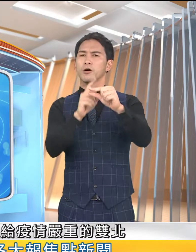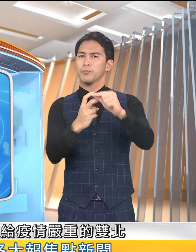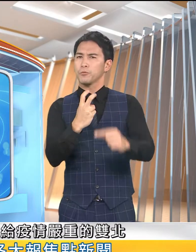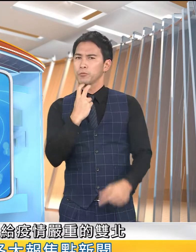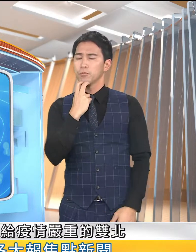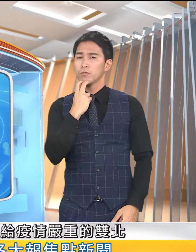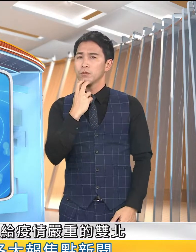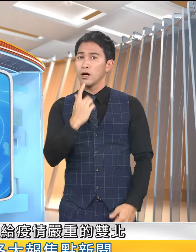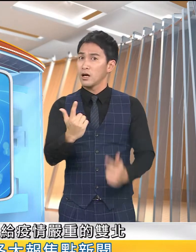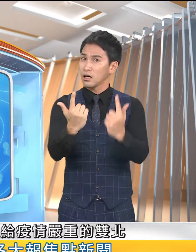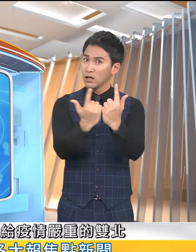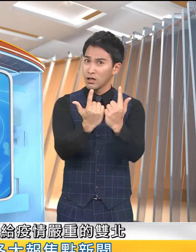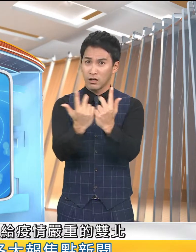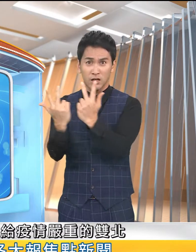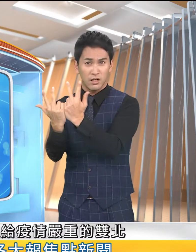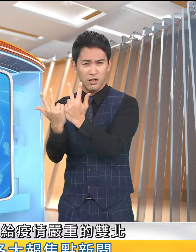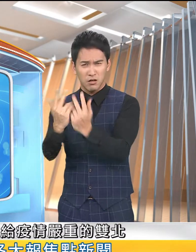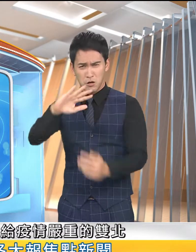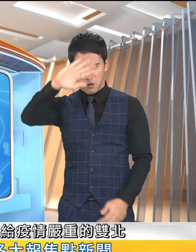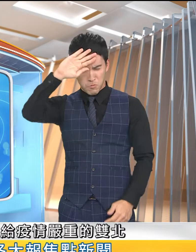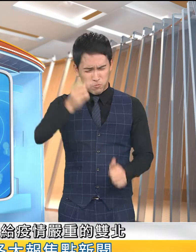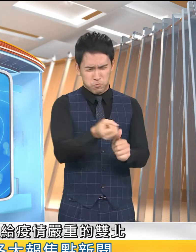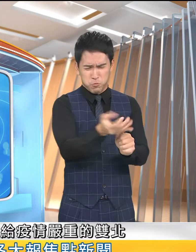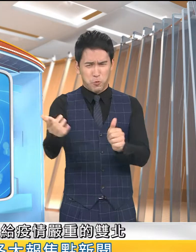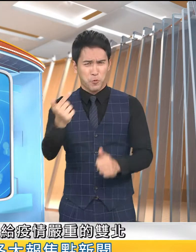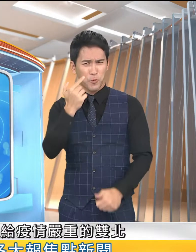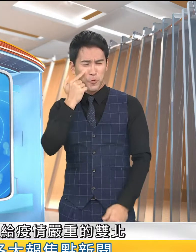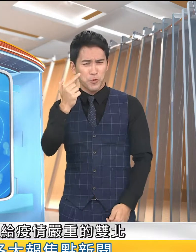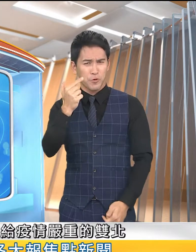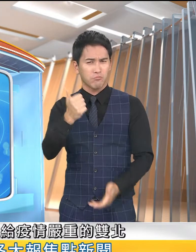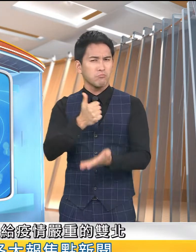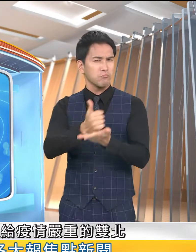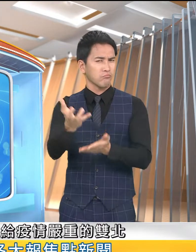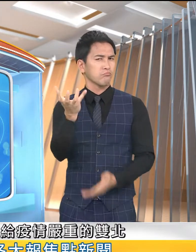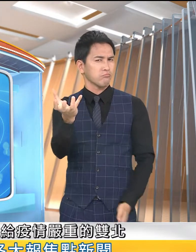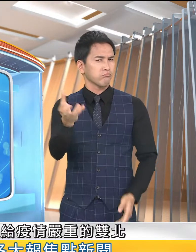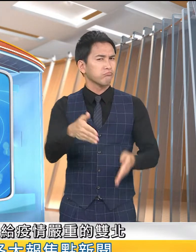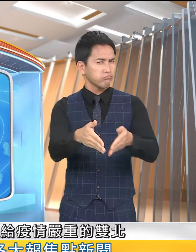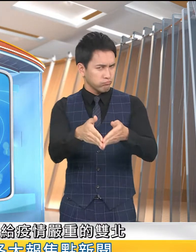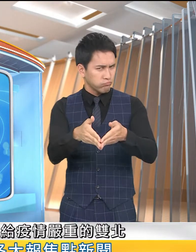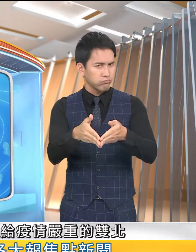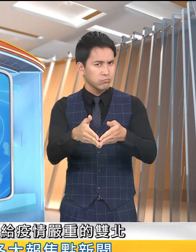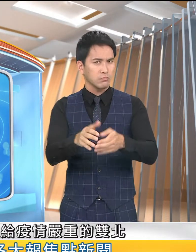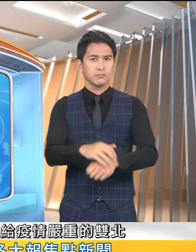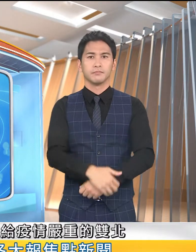配应该优先给疫情严重的双北。